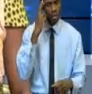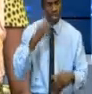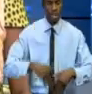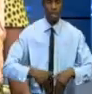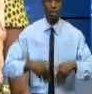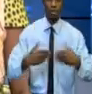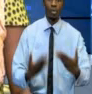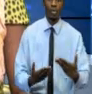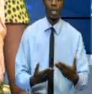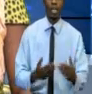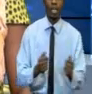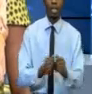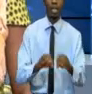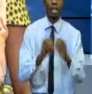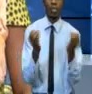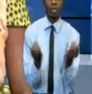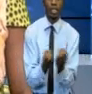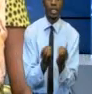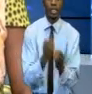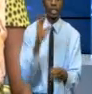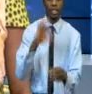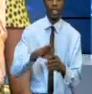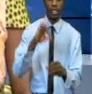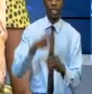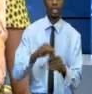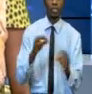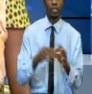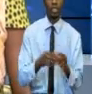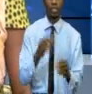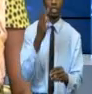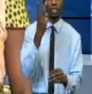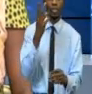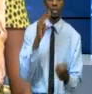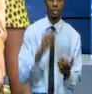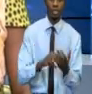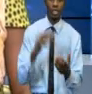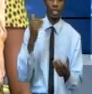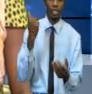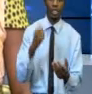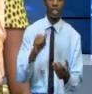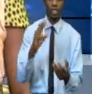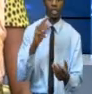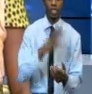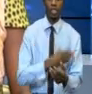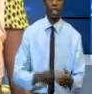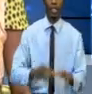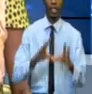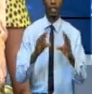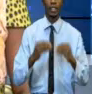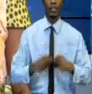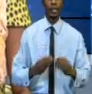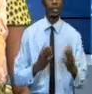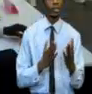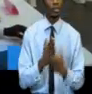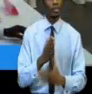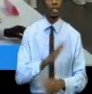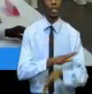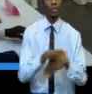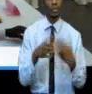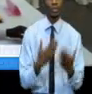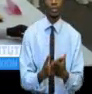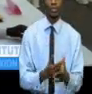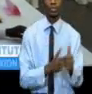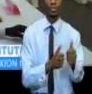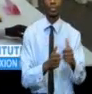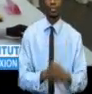œuvre pour que les élections de 2016 soient apaisées et acceptables par tous. Édouard Kankou, reportage. C'est